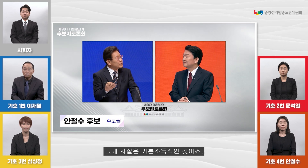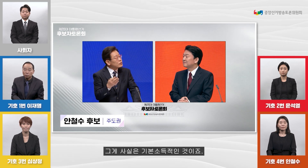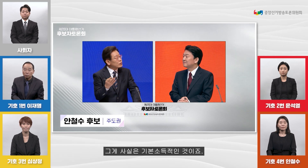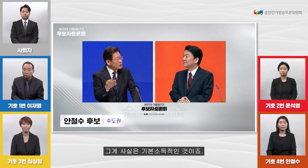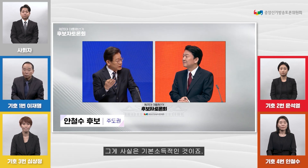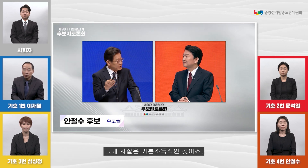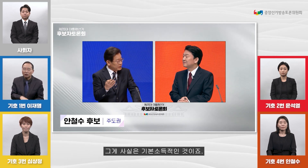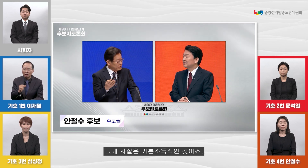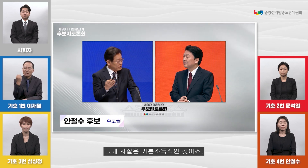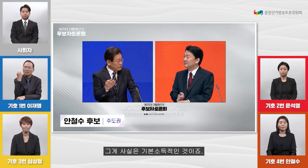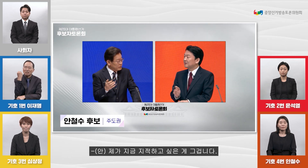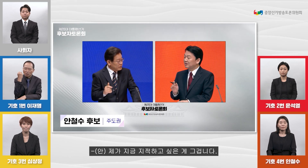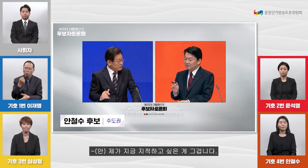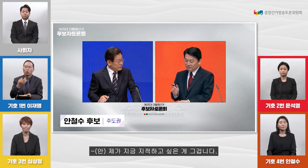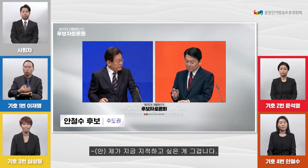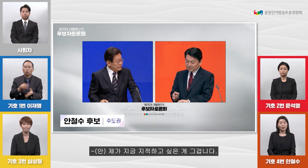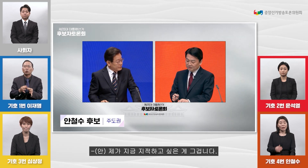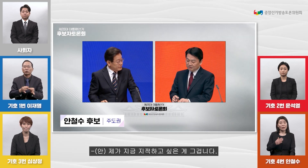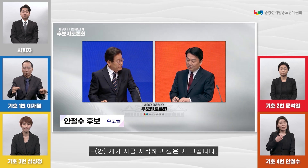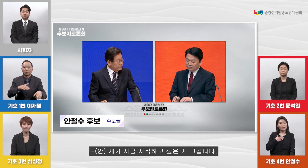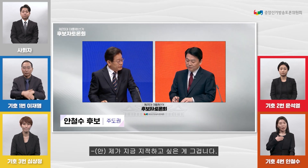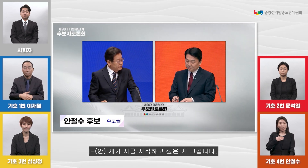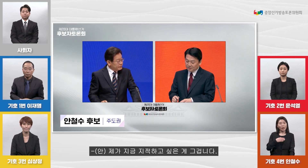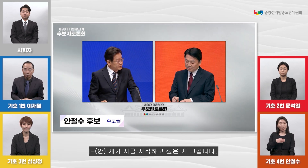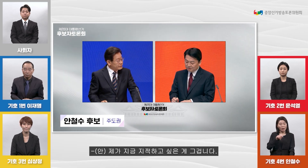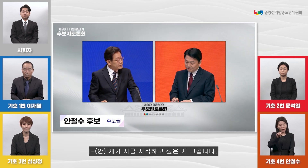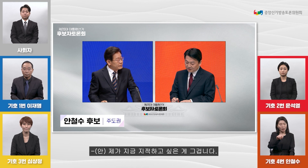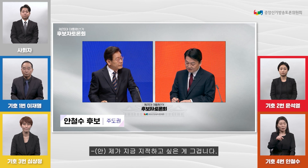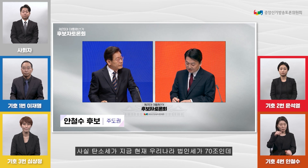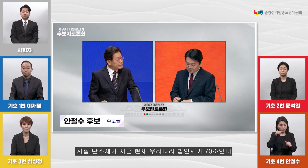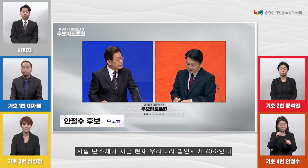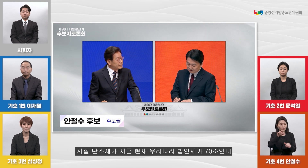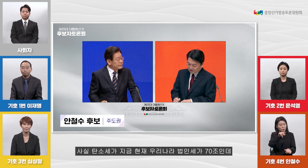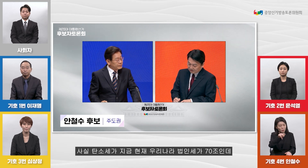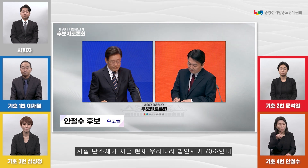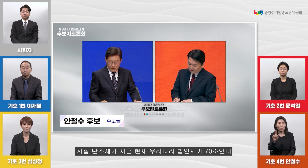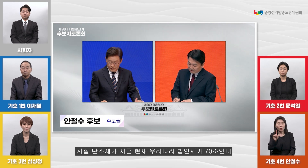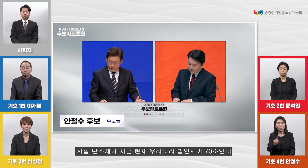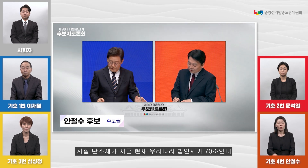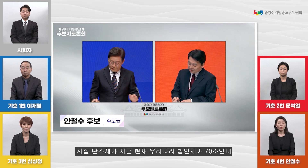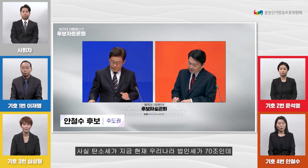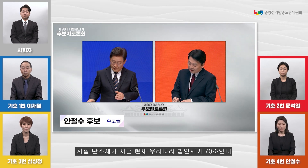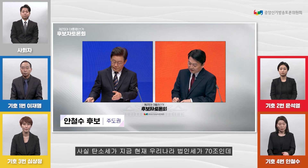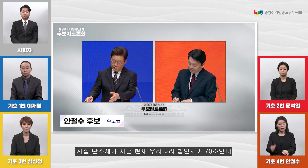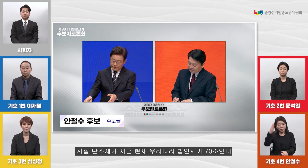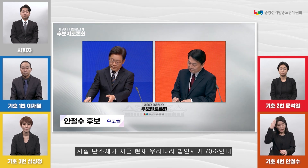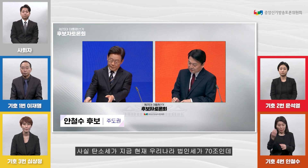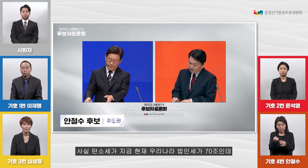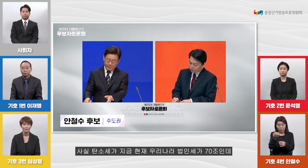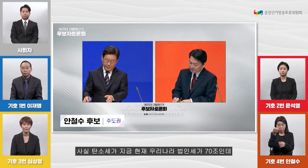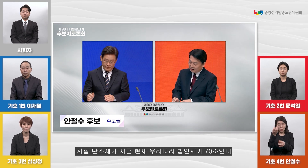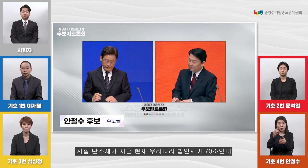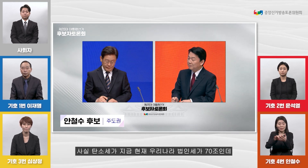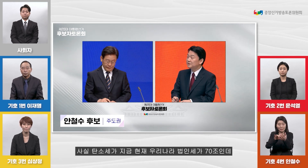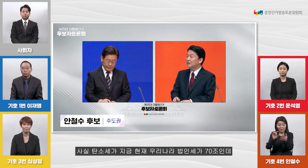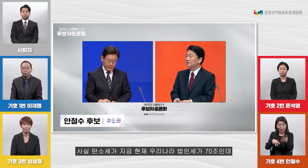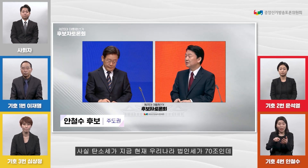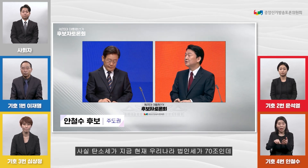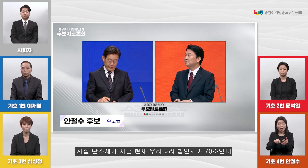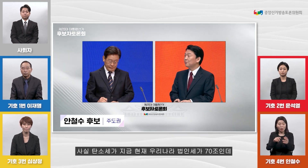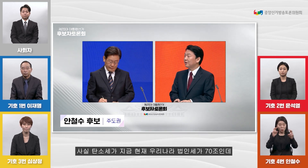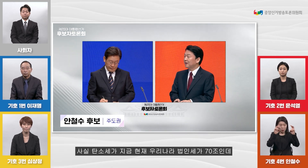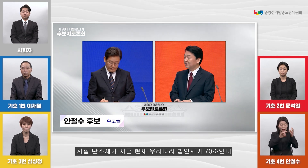사실 기본소득적인 것이죠. 제가 지금 지적하고 싶은 게 그겁니다. 사실 탄소세가 지금 현재 우리나라